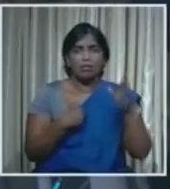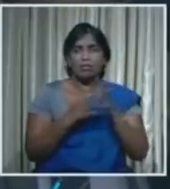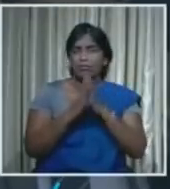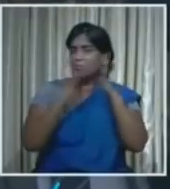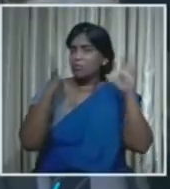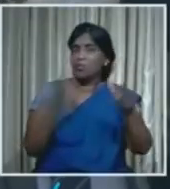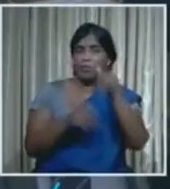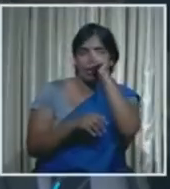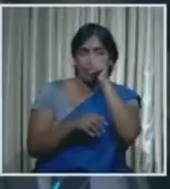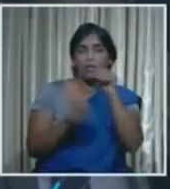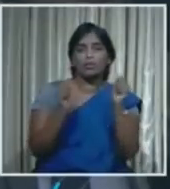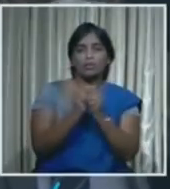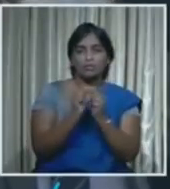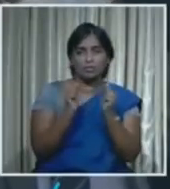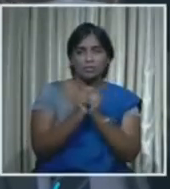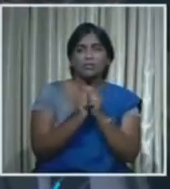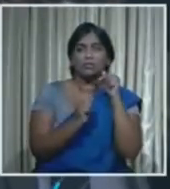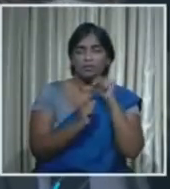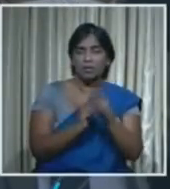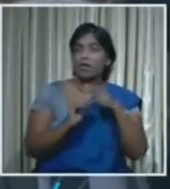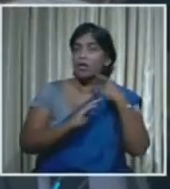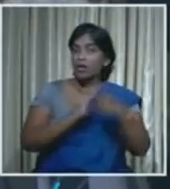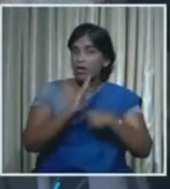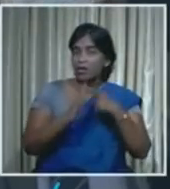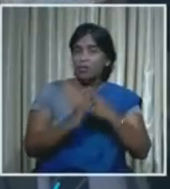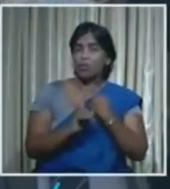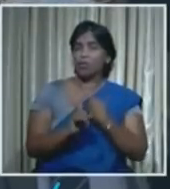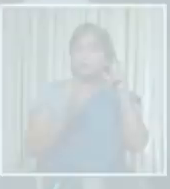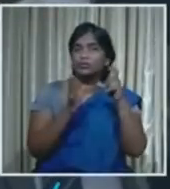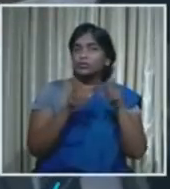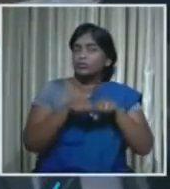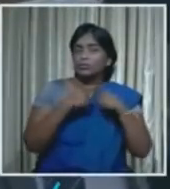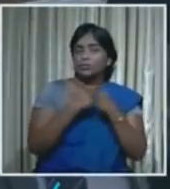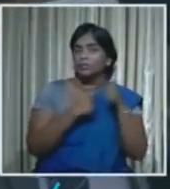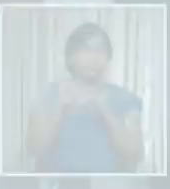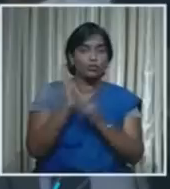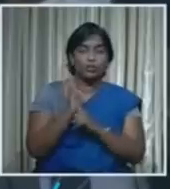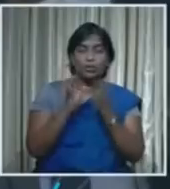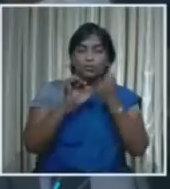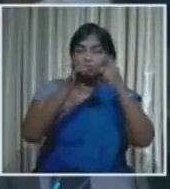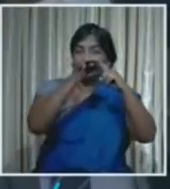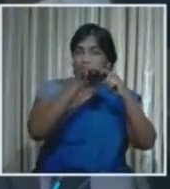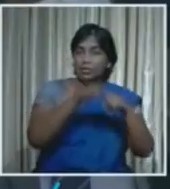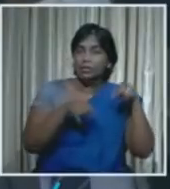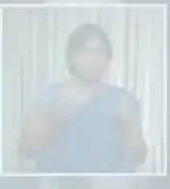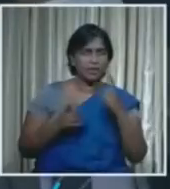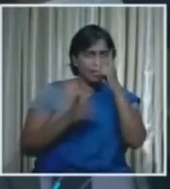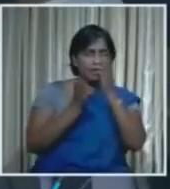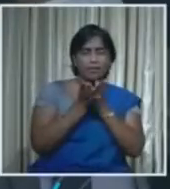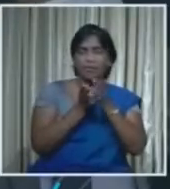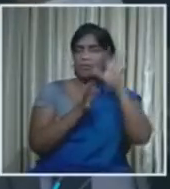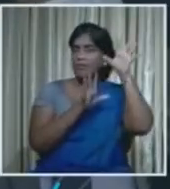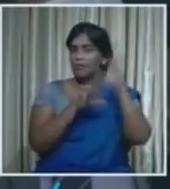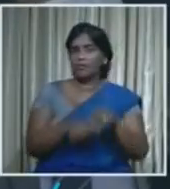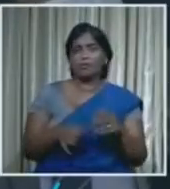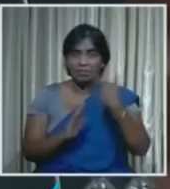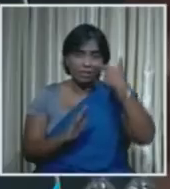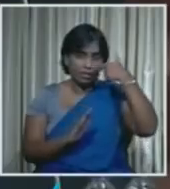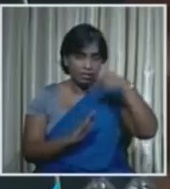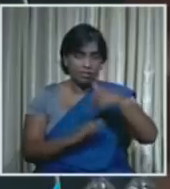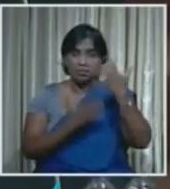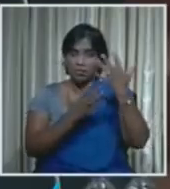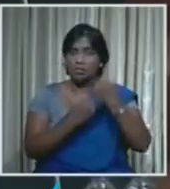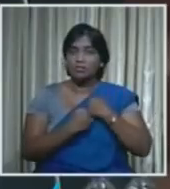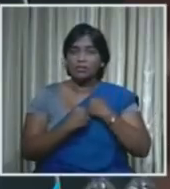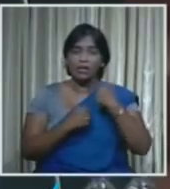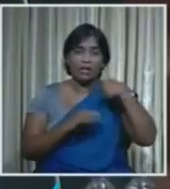පරිමාණයේ වංචාවක් වගට සිදු වෙනා මේක ලංකාවට කෝටි ගානක පාඩුවක් අද වෙනතුරු එක ෂිප්මන්ට් එකක්වත් අද වෙනකොට ලංකාවට ගෙනල්ලා නැහැ